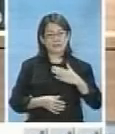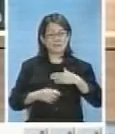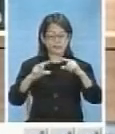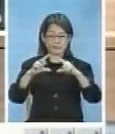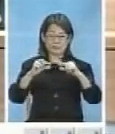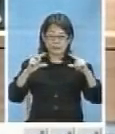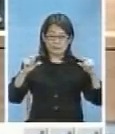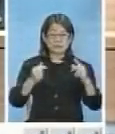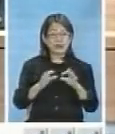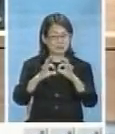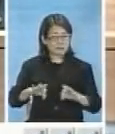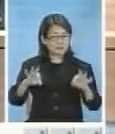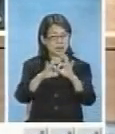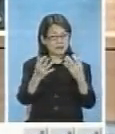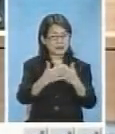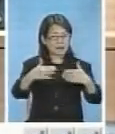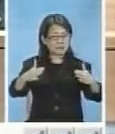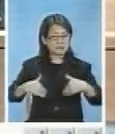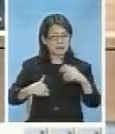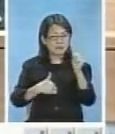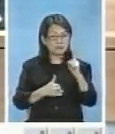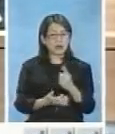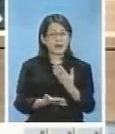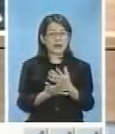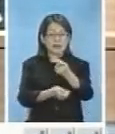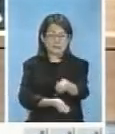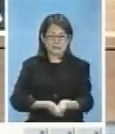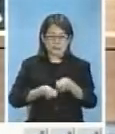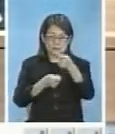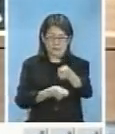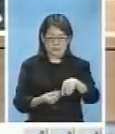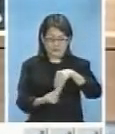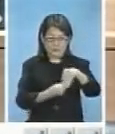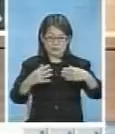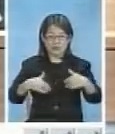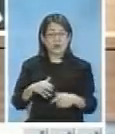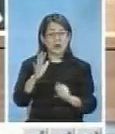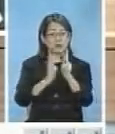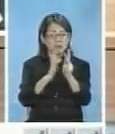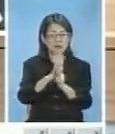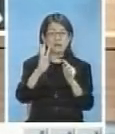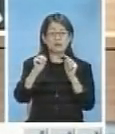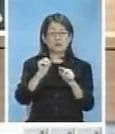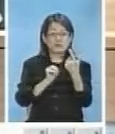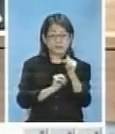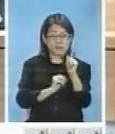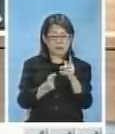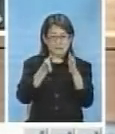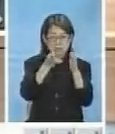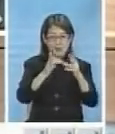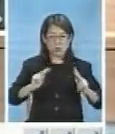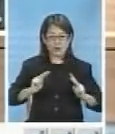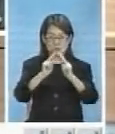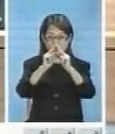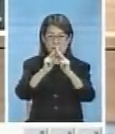หวัดที่มีรายได้หลักมาจากภาคเกษตรมาตรา11ว่าด้วยงบประมาณรายจ่ายของกระทรวงเกษตรและสหก